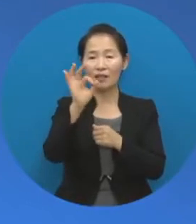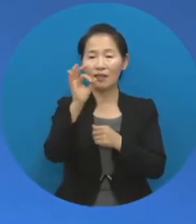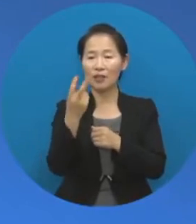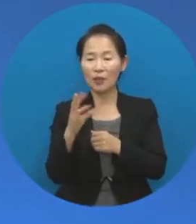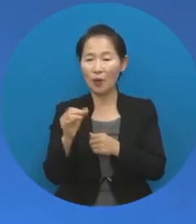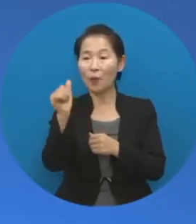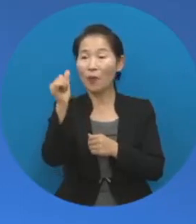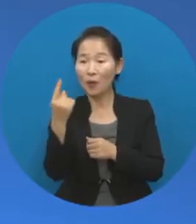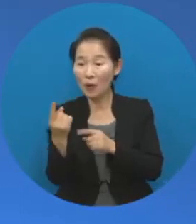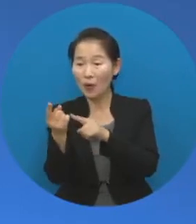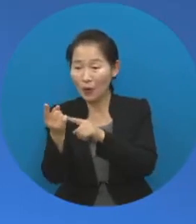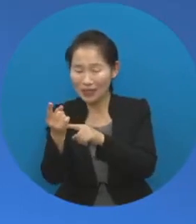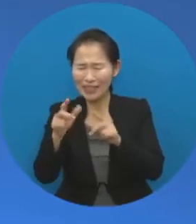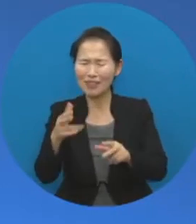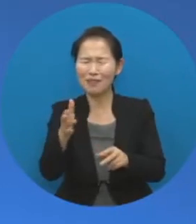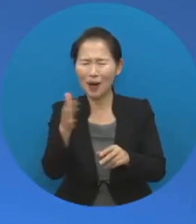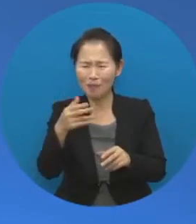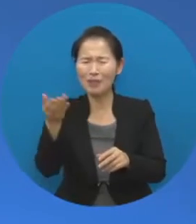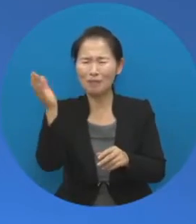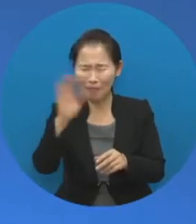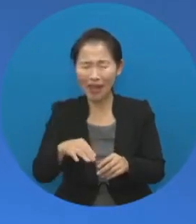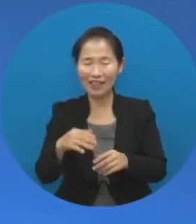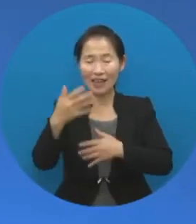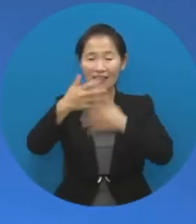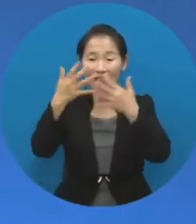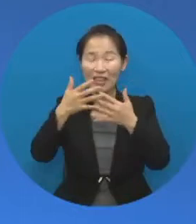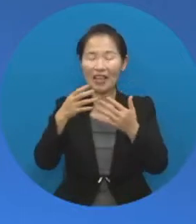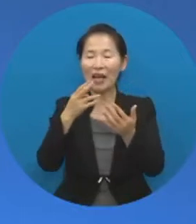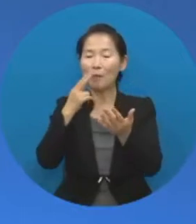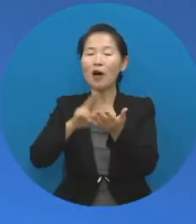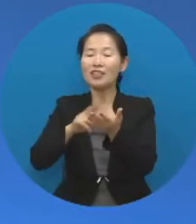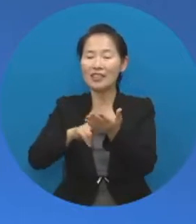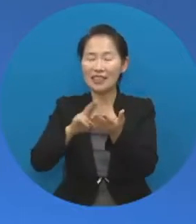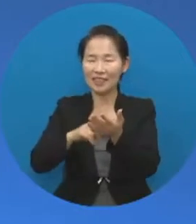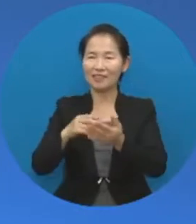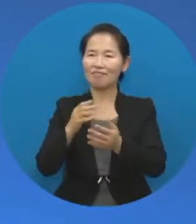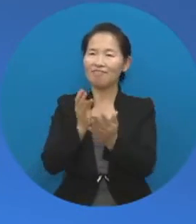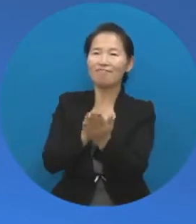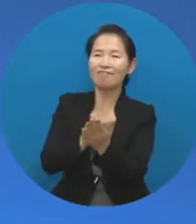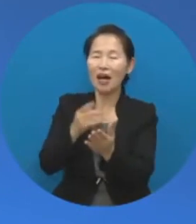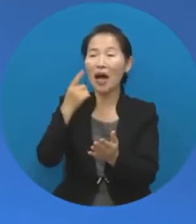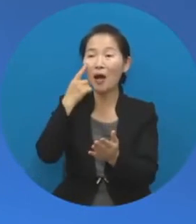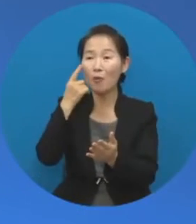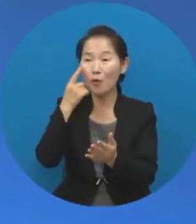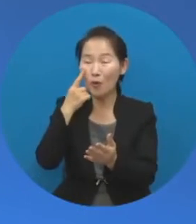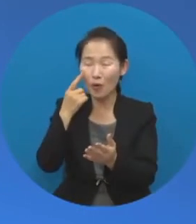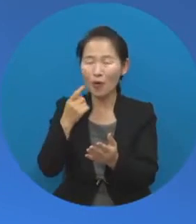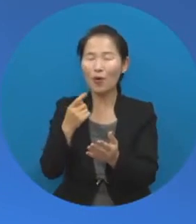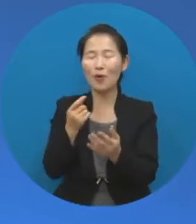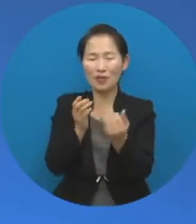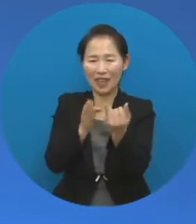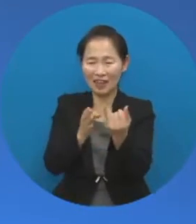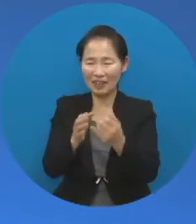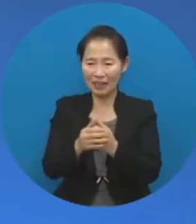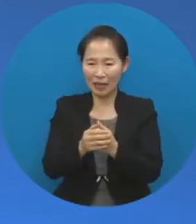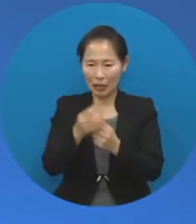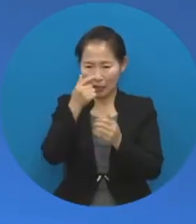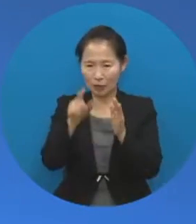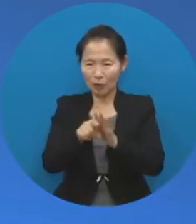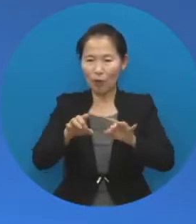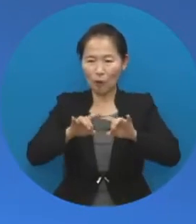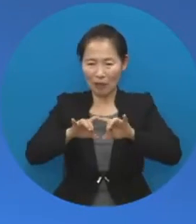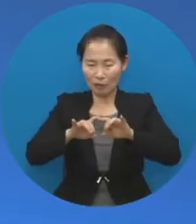써보라고 그러더라고요. 그래서 제가 정말 최초로 방송에 기독교 방송에